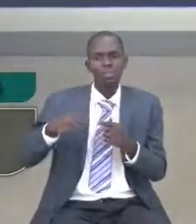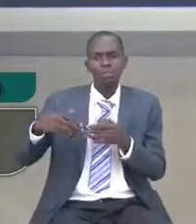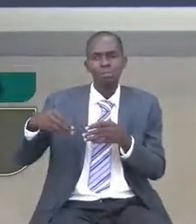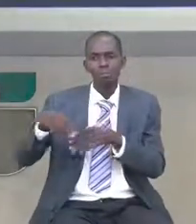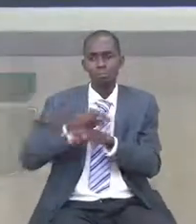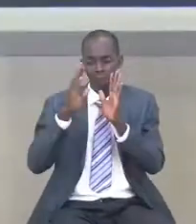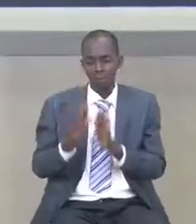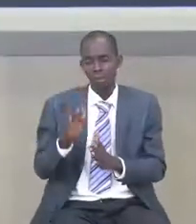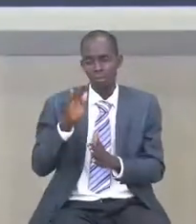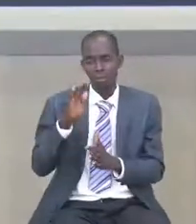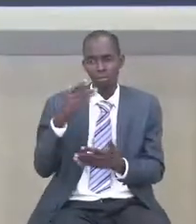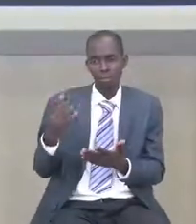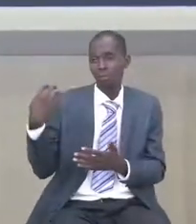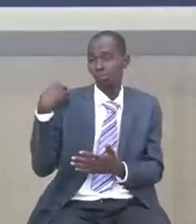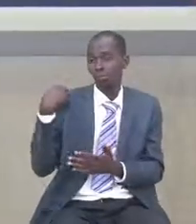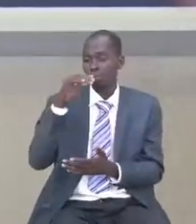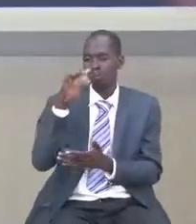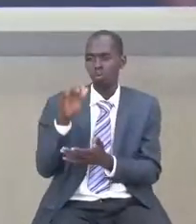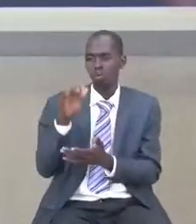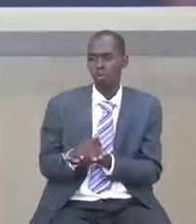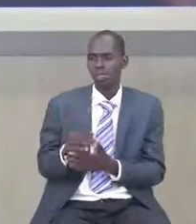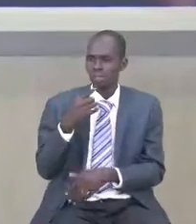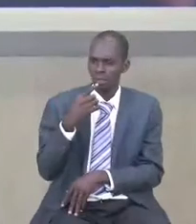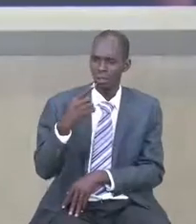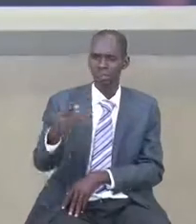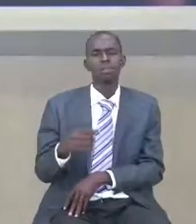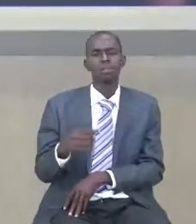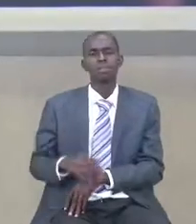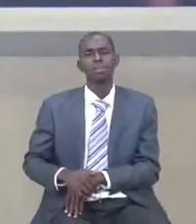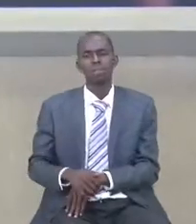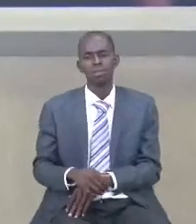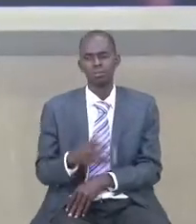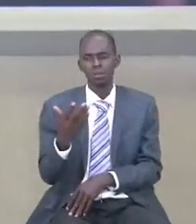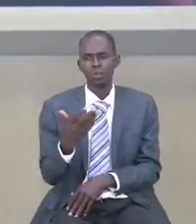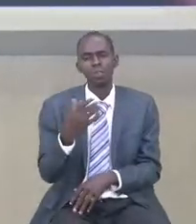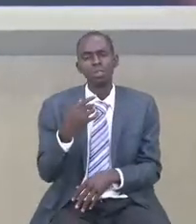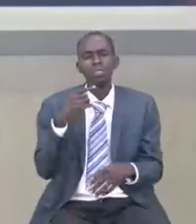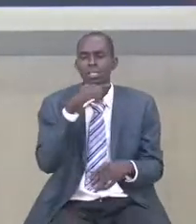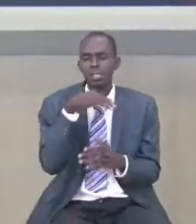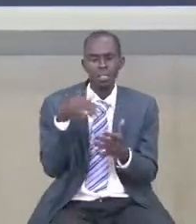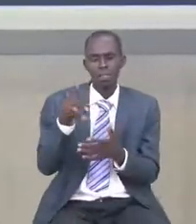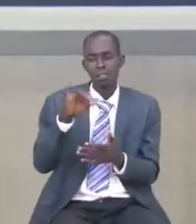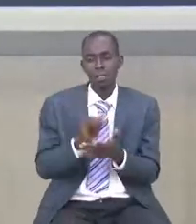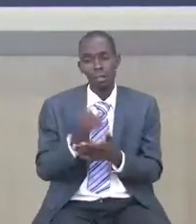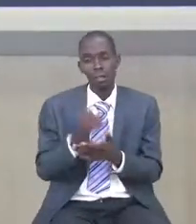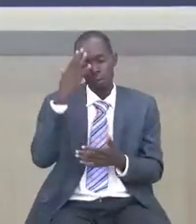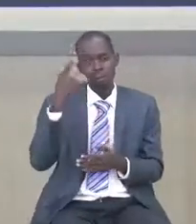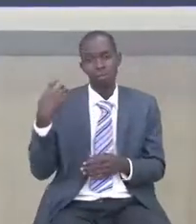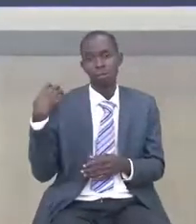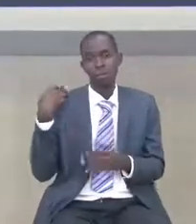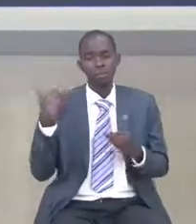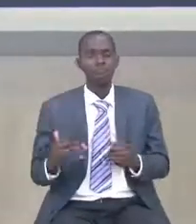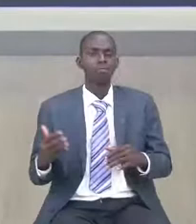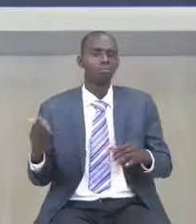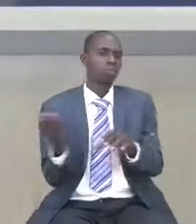dit contre Joseph, il était éliminé. Sors d'ici. Tu n'es pas bon. Tu ne deviendras